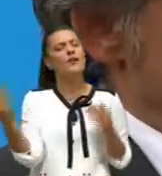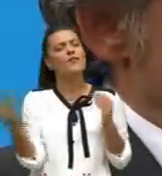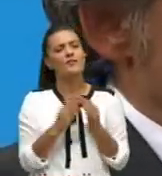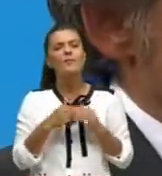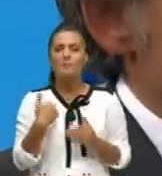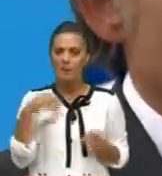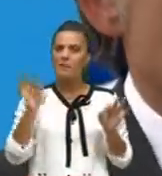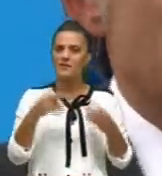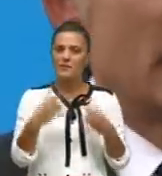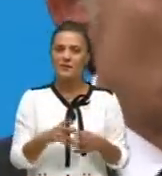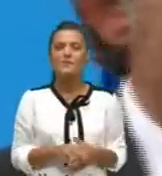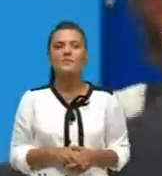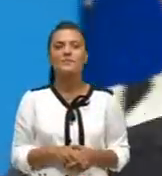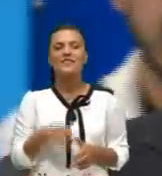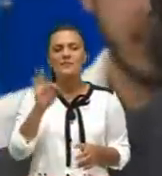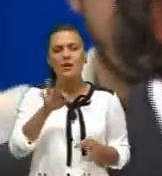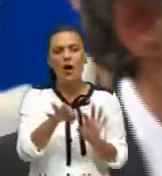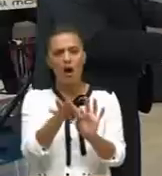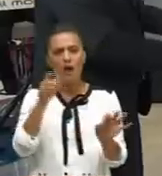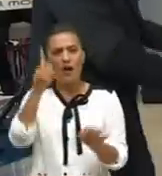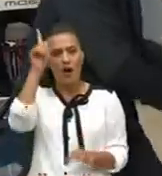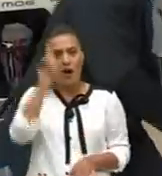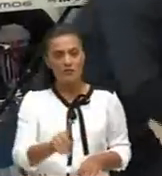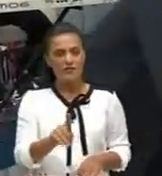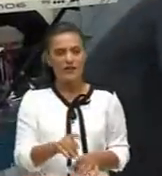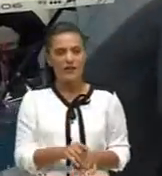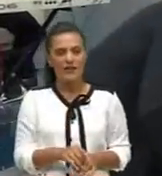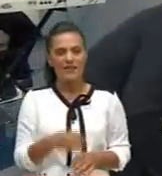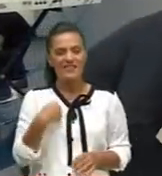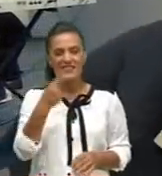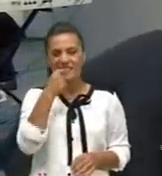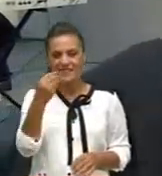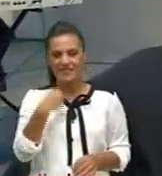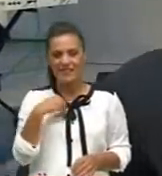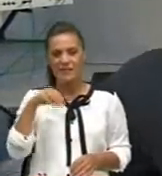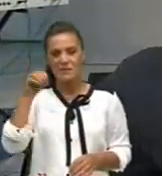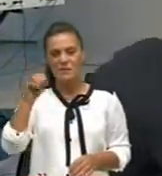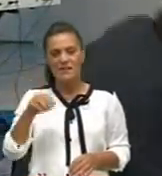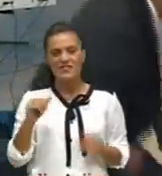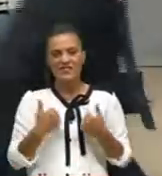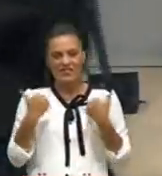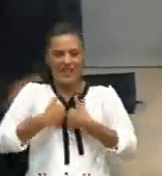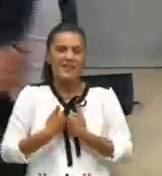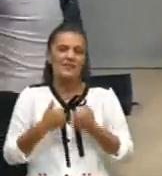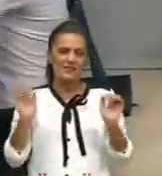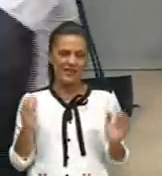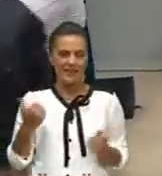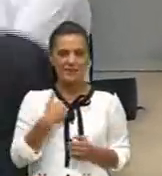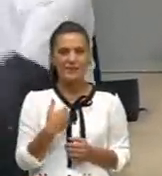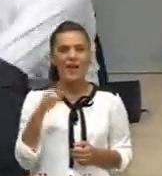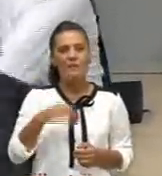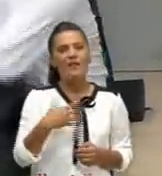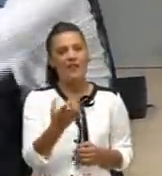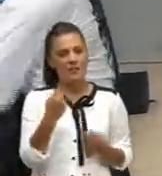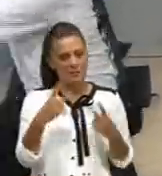oldu başlayabilirim. Şimdi efendim ok önce şunu izninizle şunu. Estağfurullah buyurun. Şu ceketimi çıkarayım. Ben izninizle, alabilirim